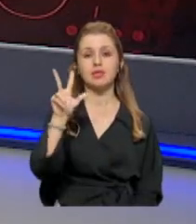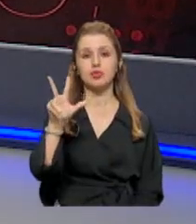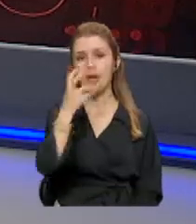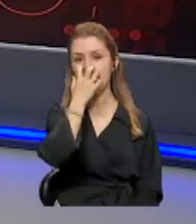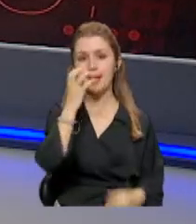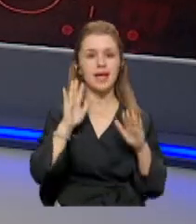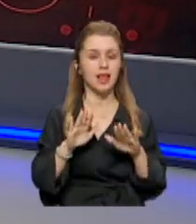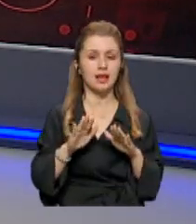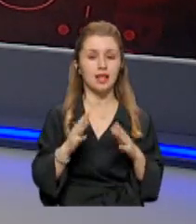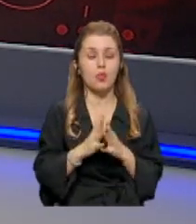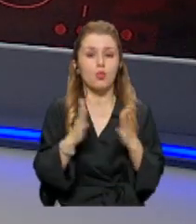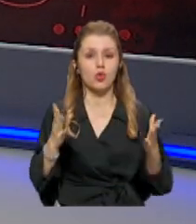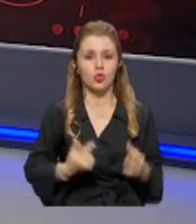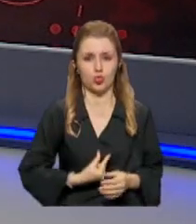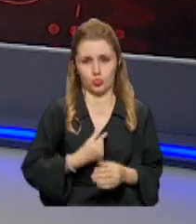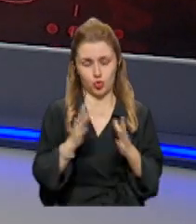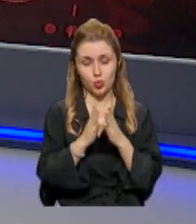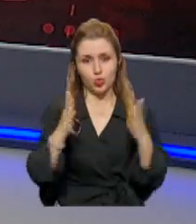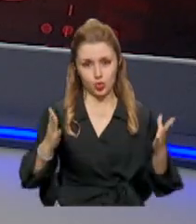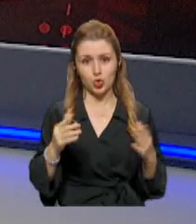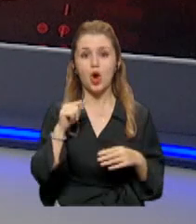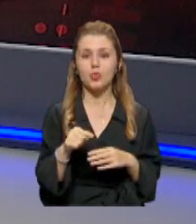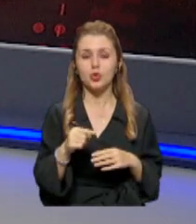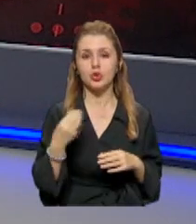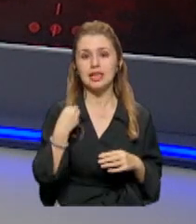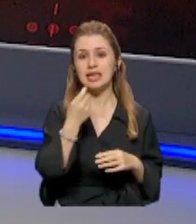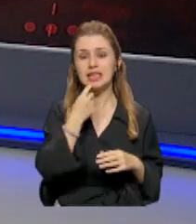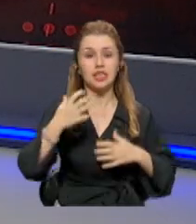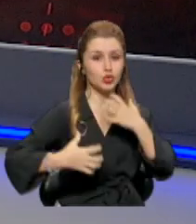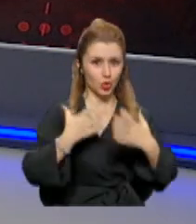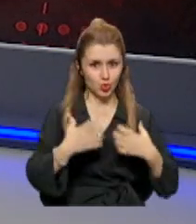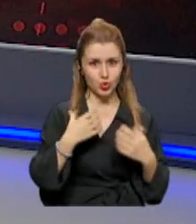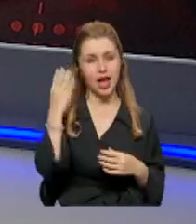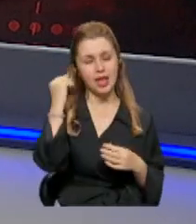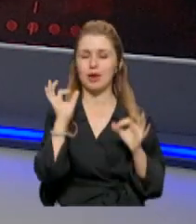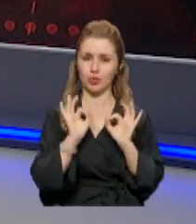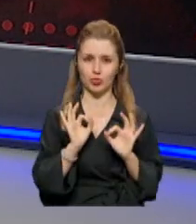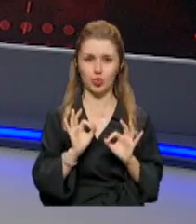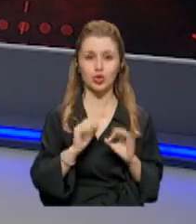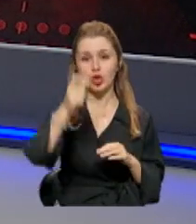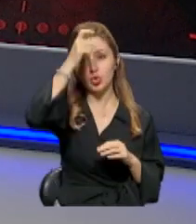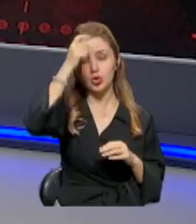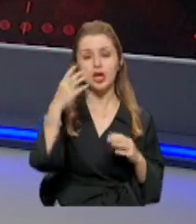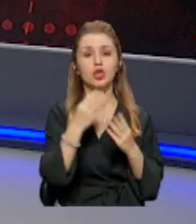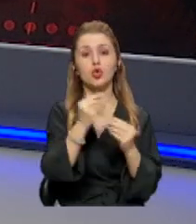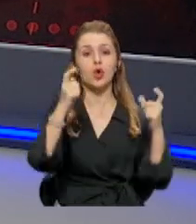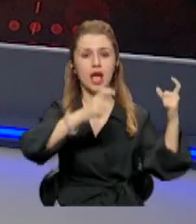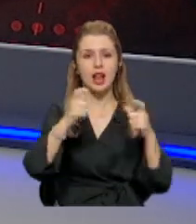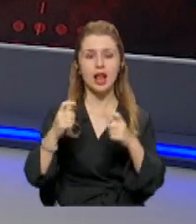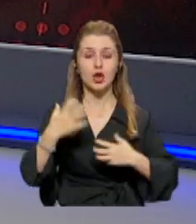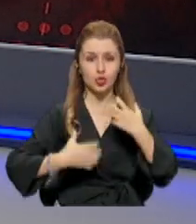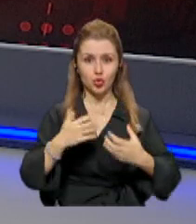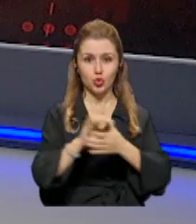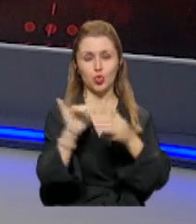2023'ten beklenti büyük, umut büyük. Bunu yeni yıl coşkusundan anlamak mümkündü. Türkiye'nin birçok noktasında